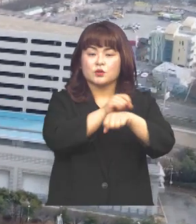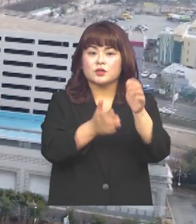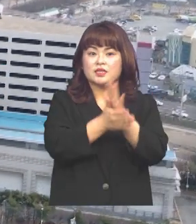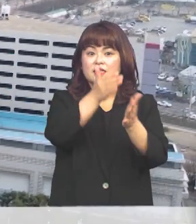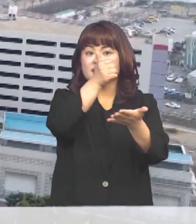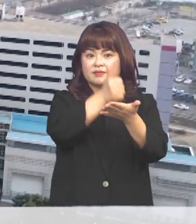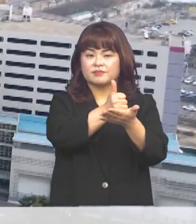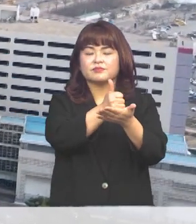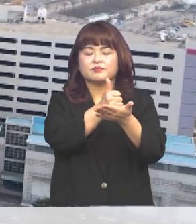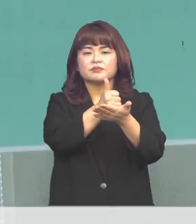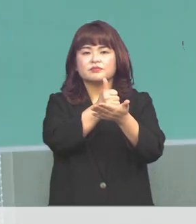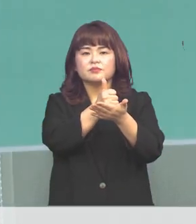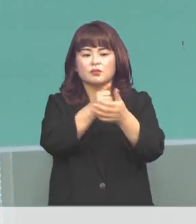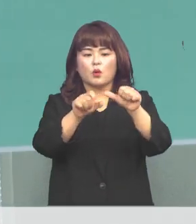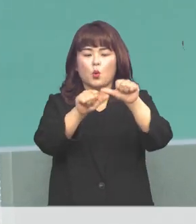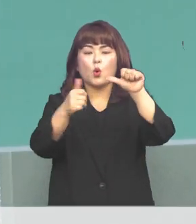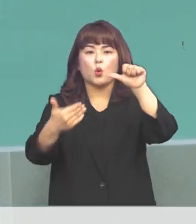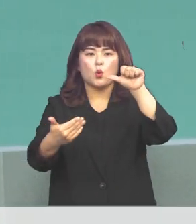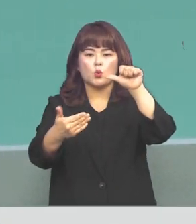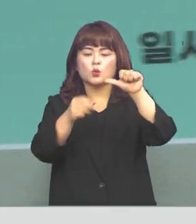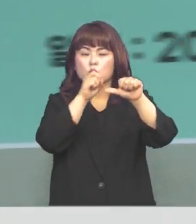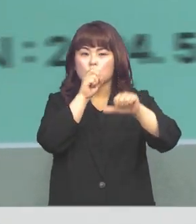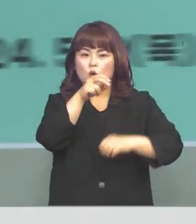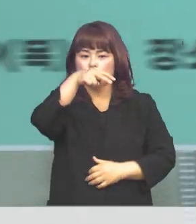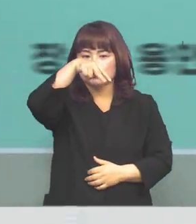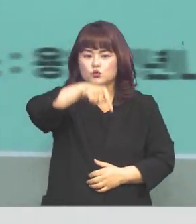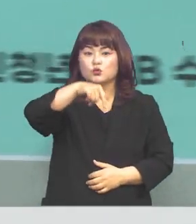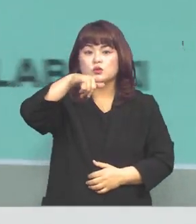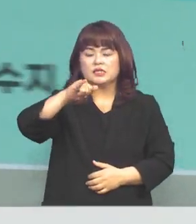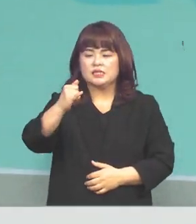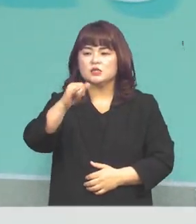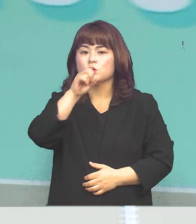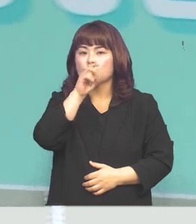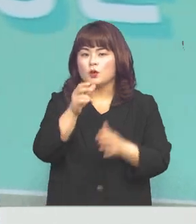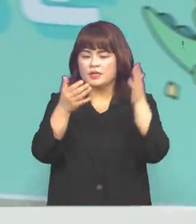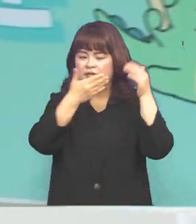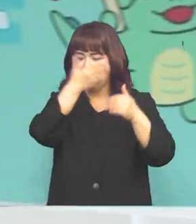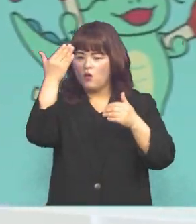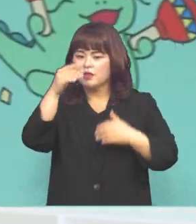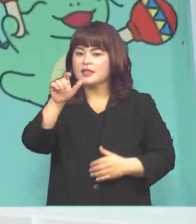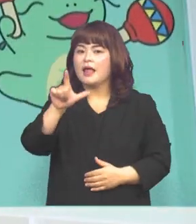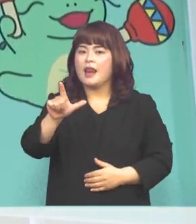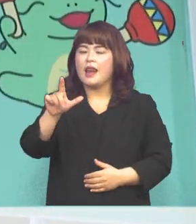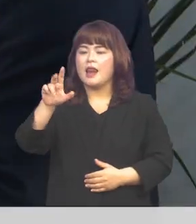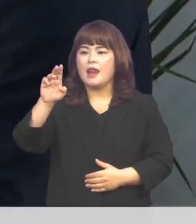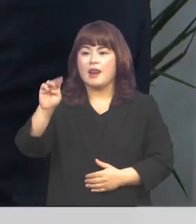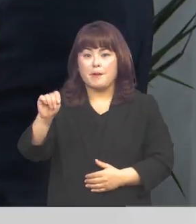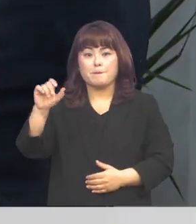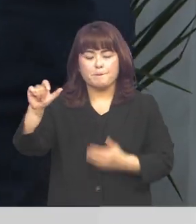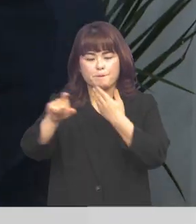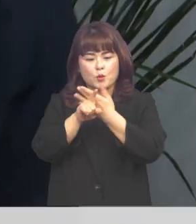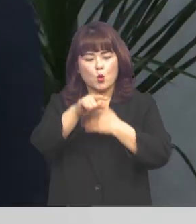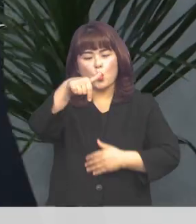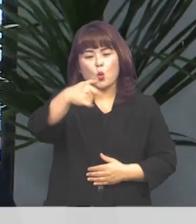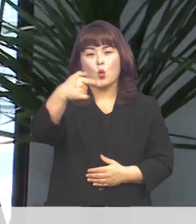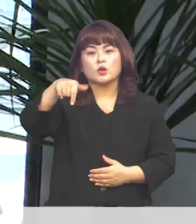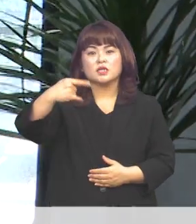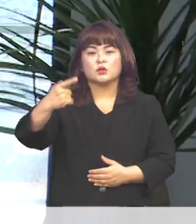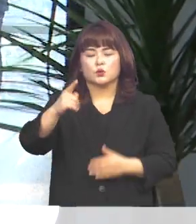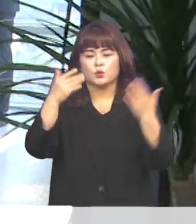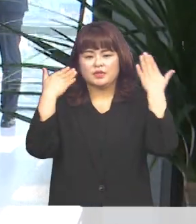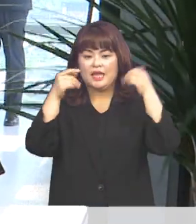이상일 용인특례시장은 9일 수지 레스피안의 용인청년랩에서 고기동 행정안전부 차관을